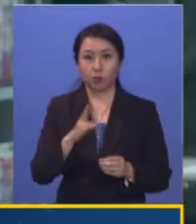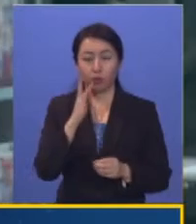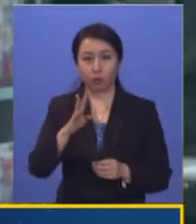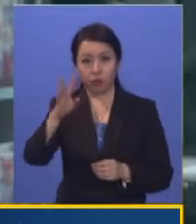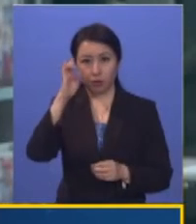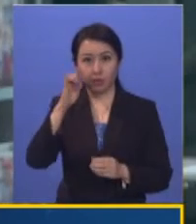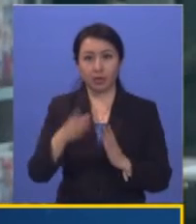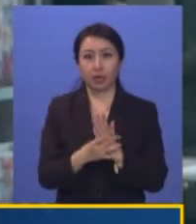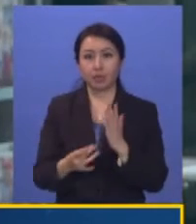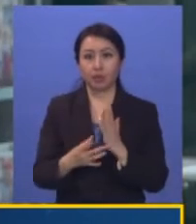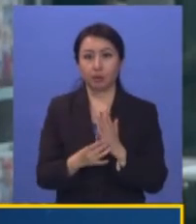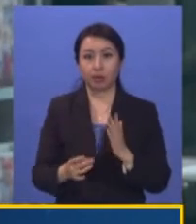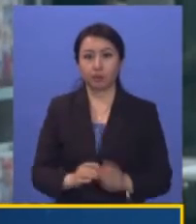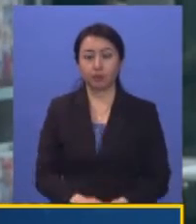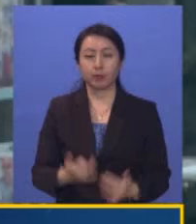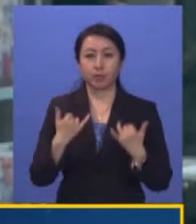экзамены.